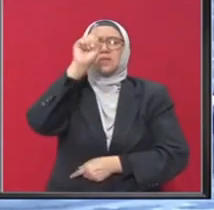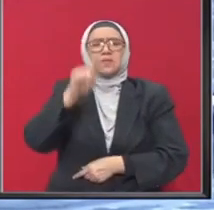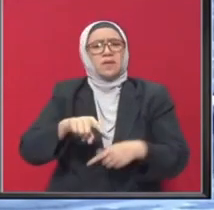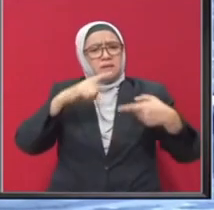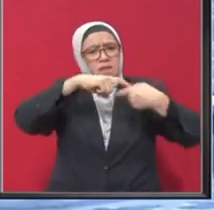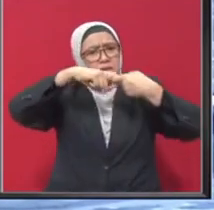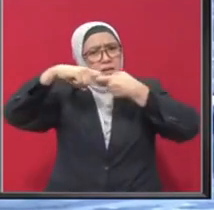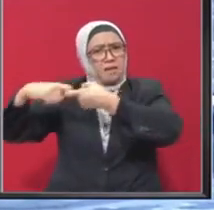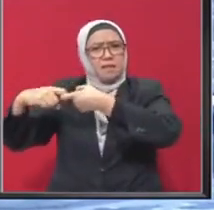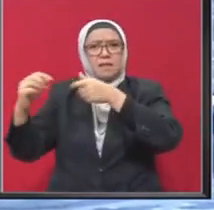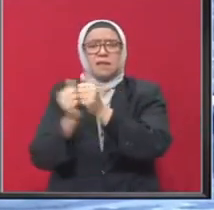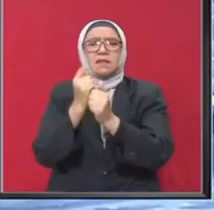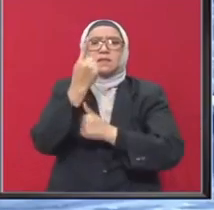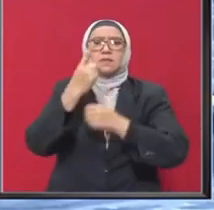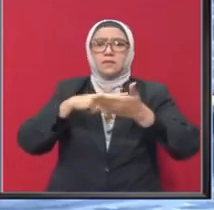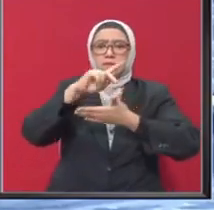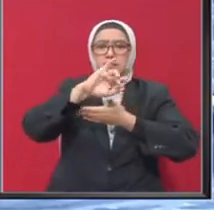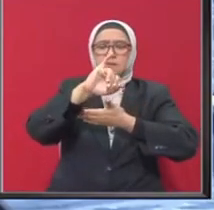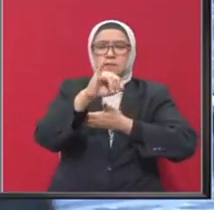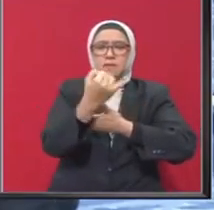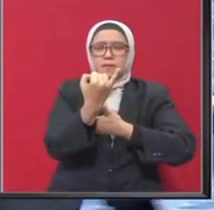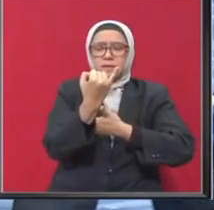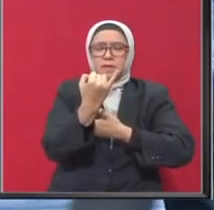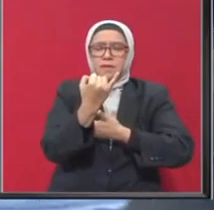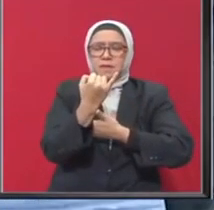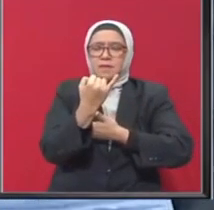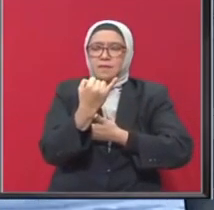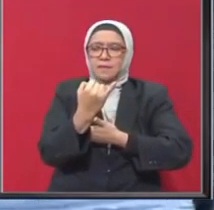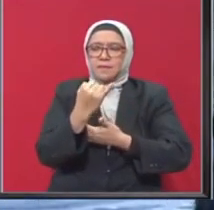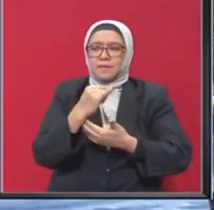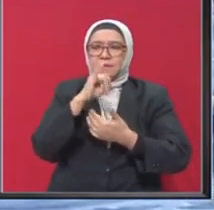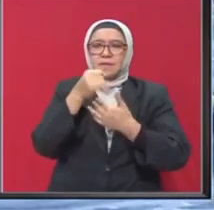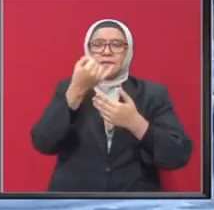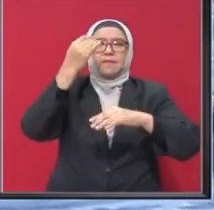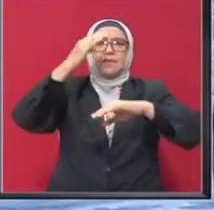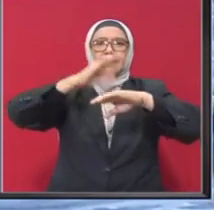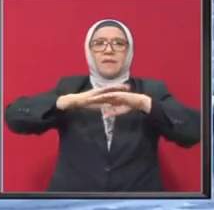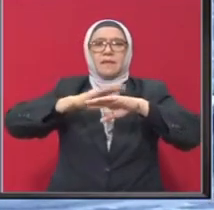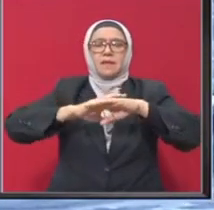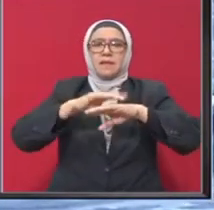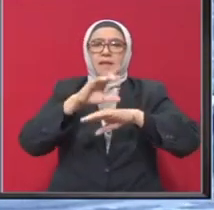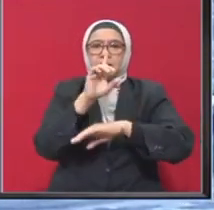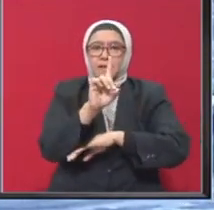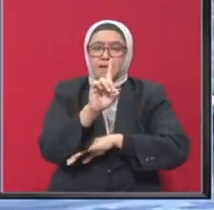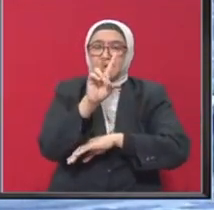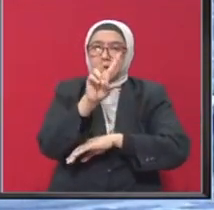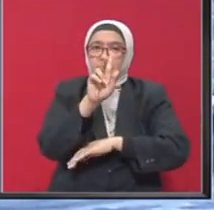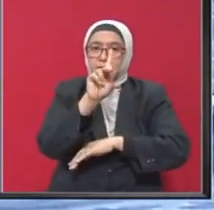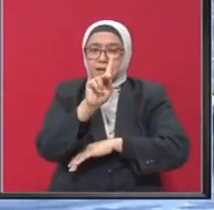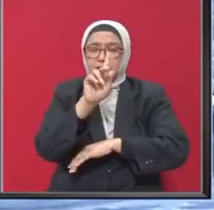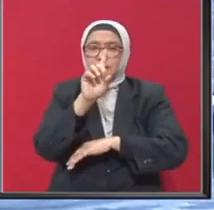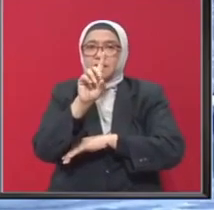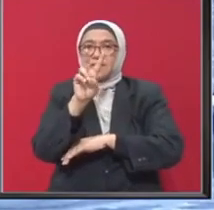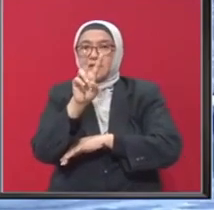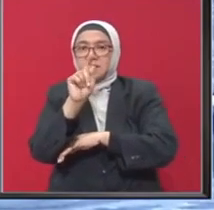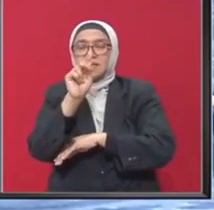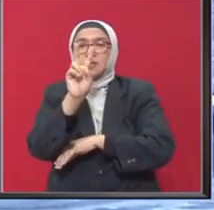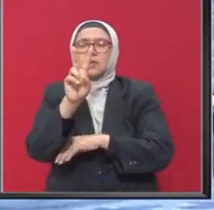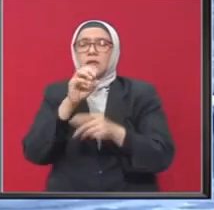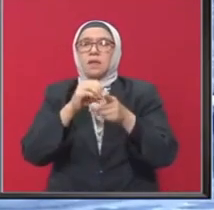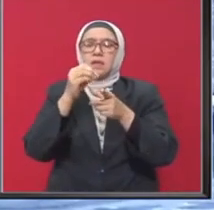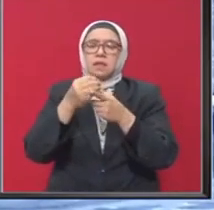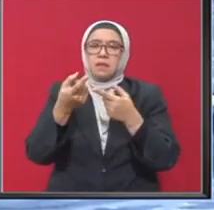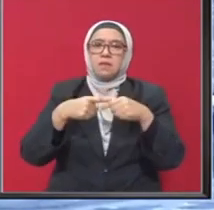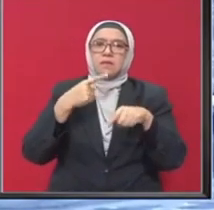berkaitan dengan satu projek yang dinamakan key bdt dua ataupun dengan nama